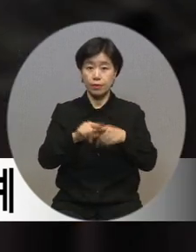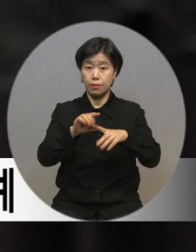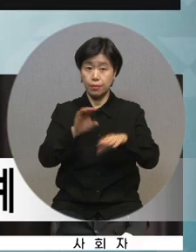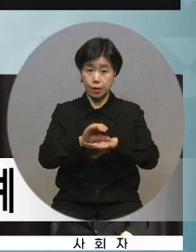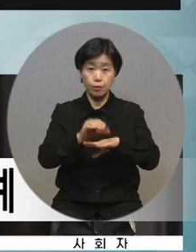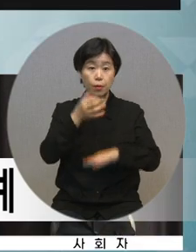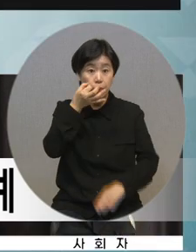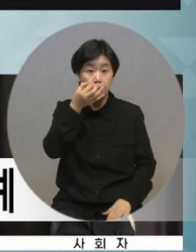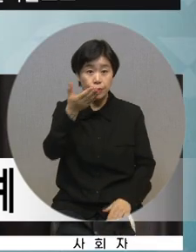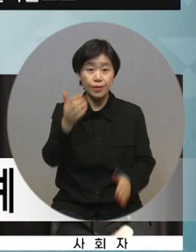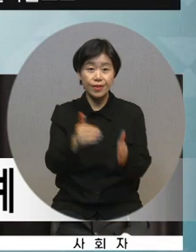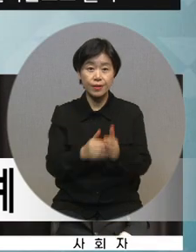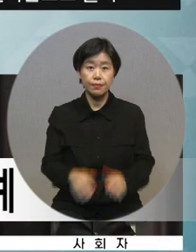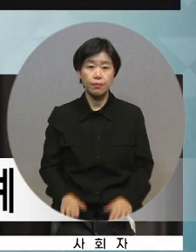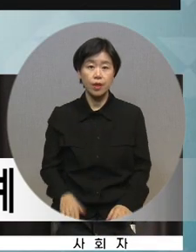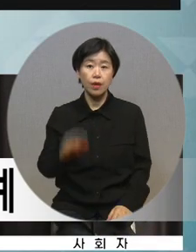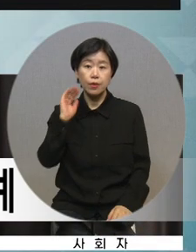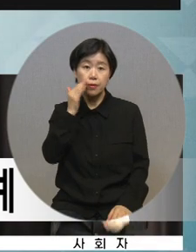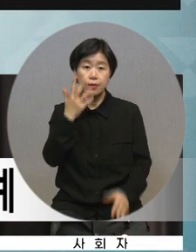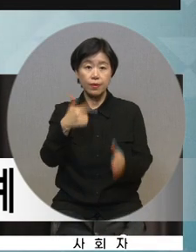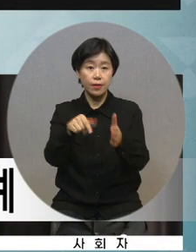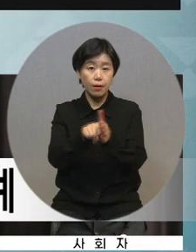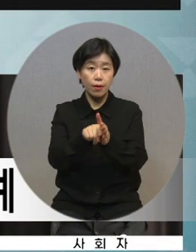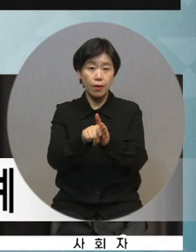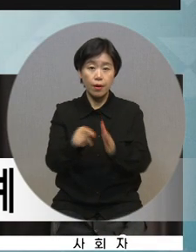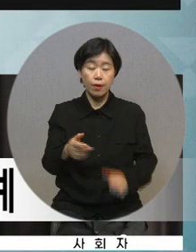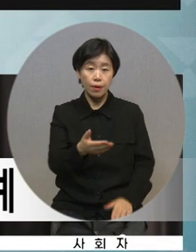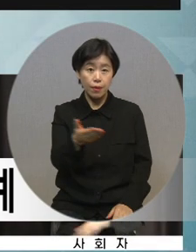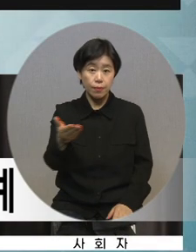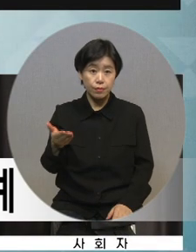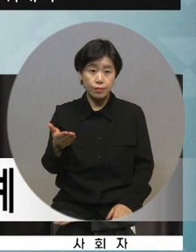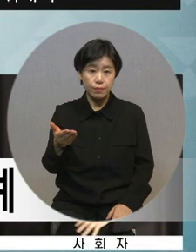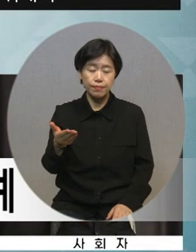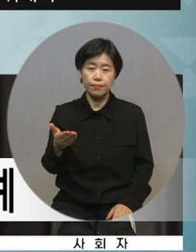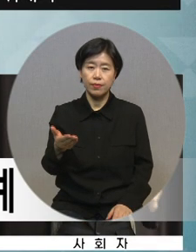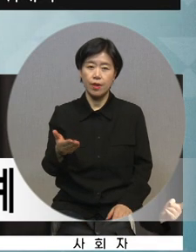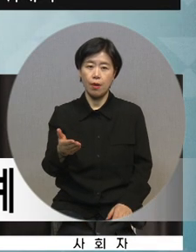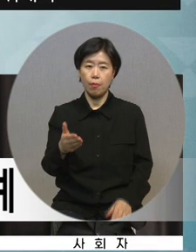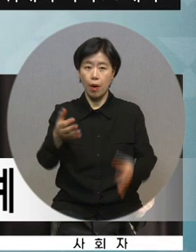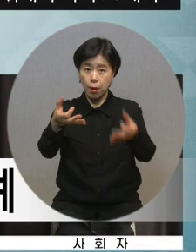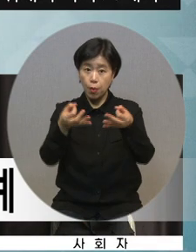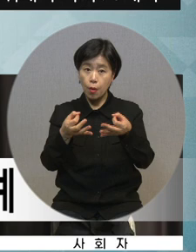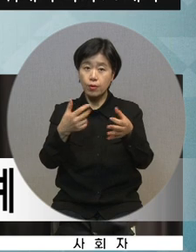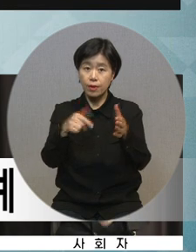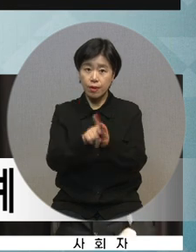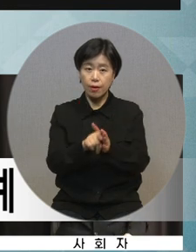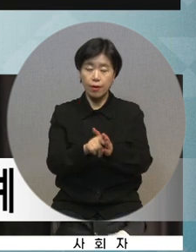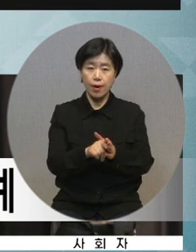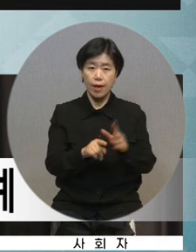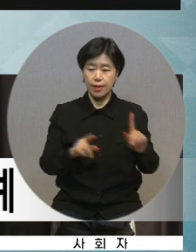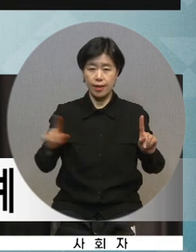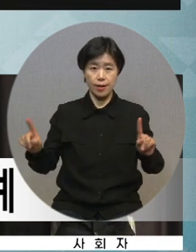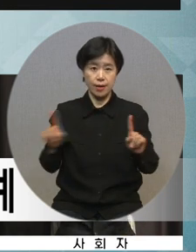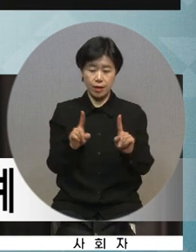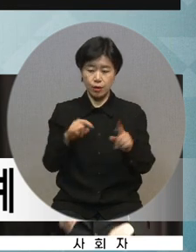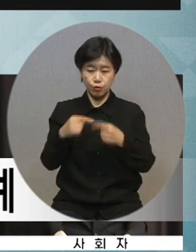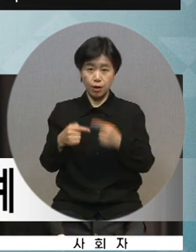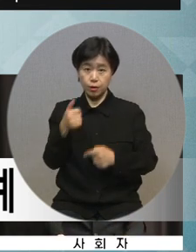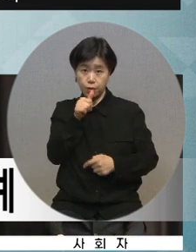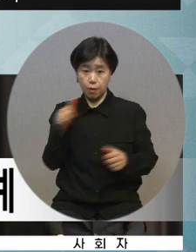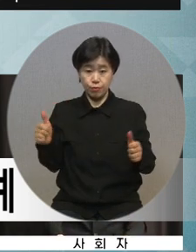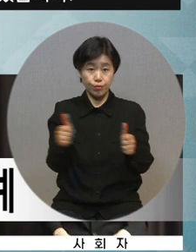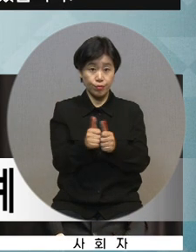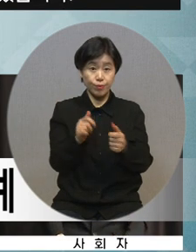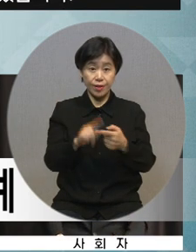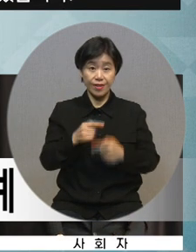실시했습니다 청각 장애인 여러분을 위해서 복지에서 토론자 별 1대일 수어통역 방송이 생중계되고 있음을 알려